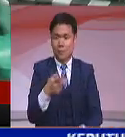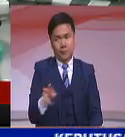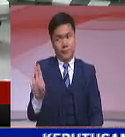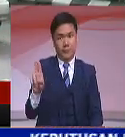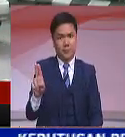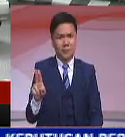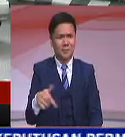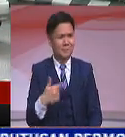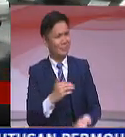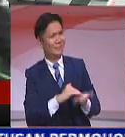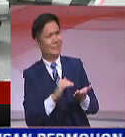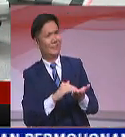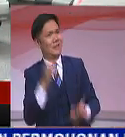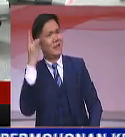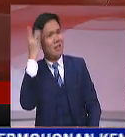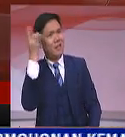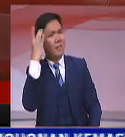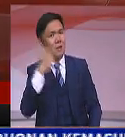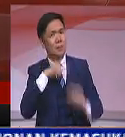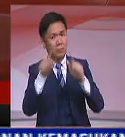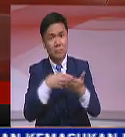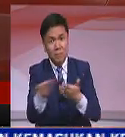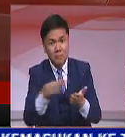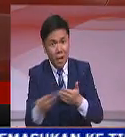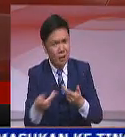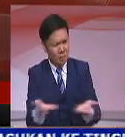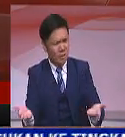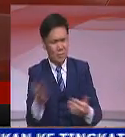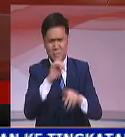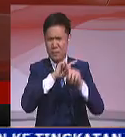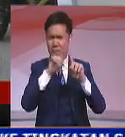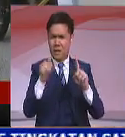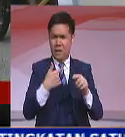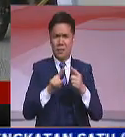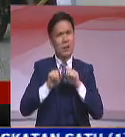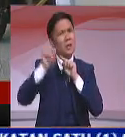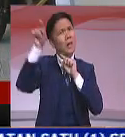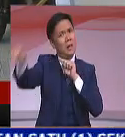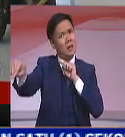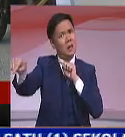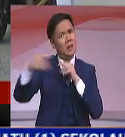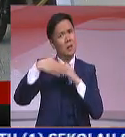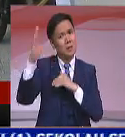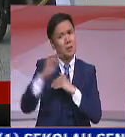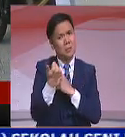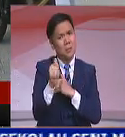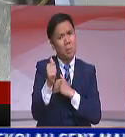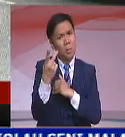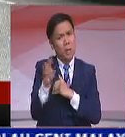tidak munasabah seperti keluar membeli barang keperluan namun melebihi radius kilometer ditetapkan.